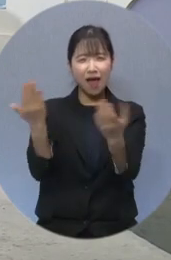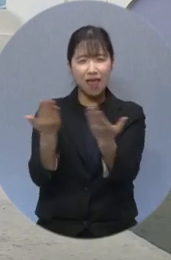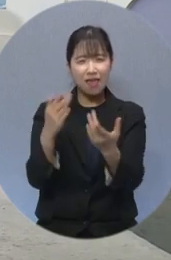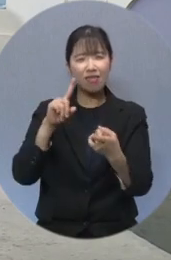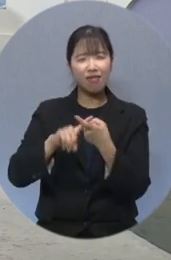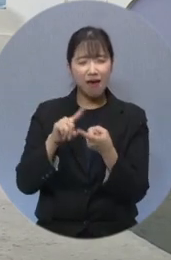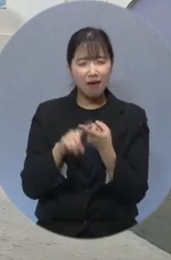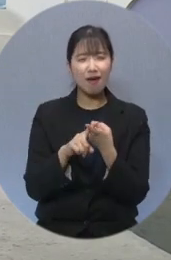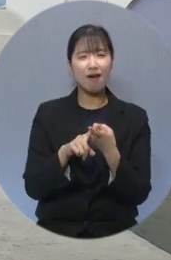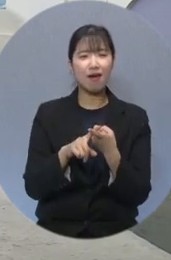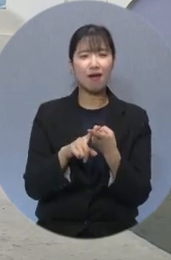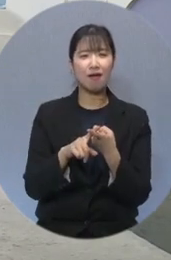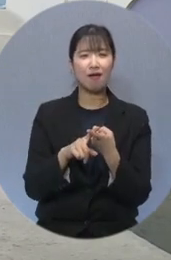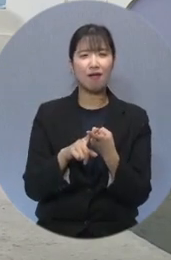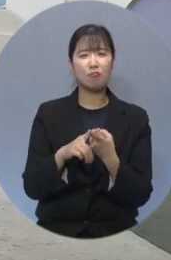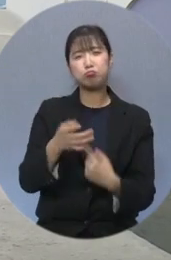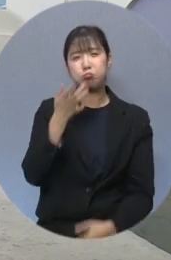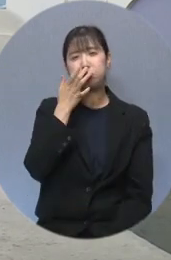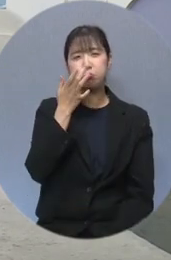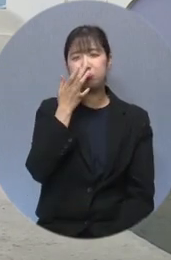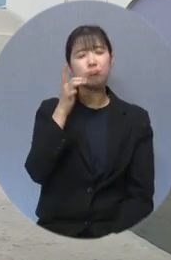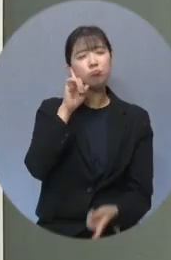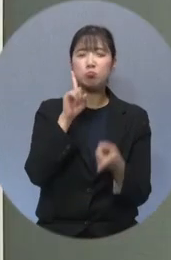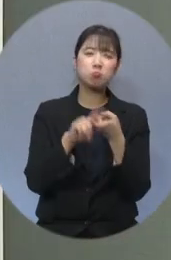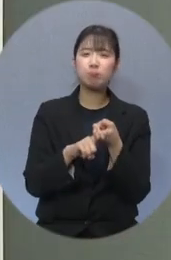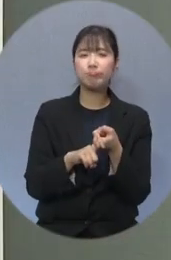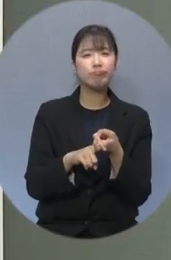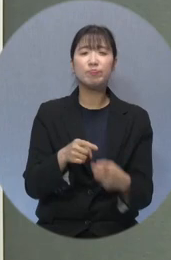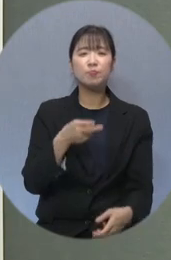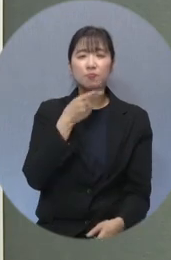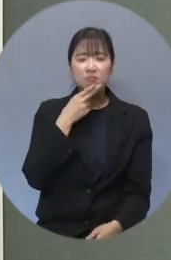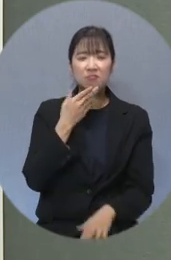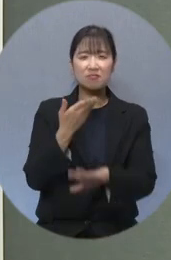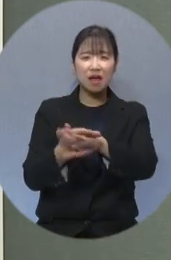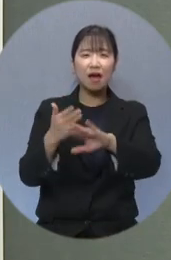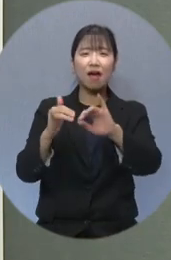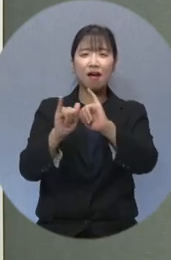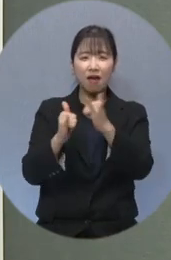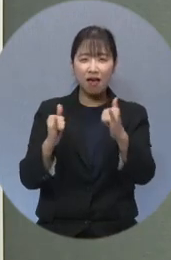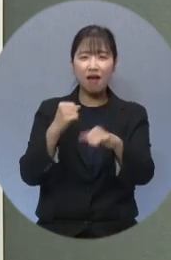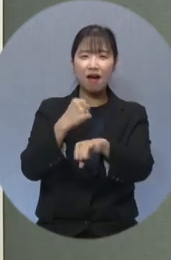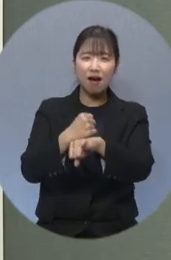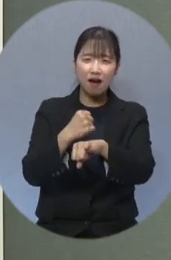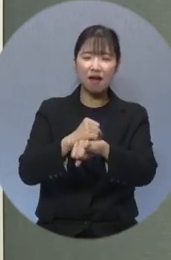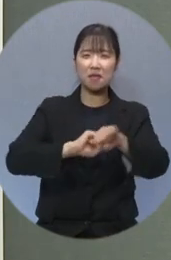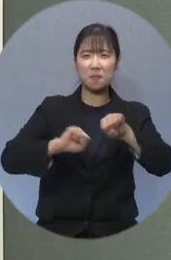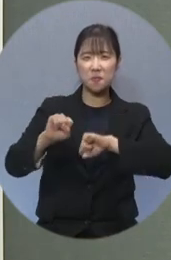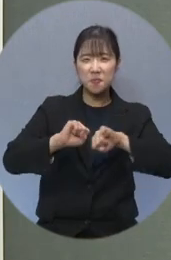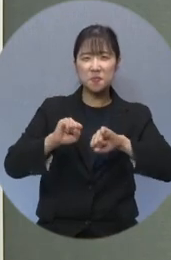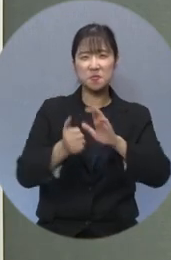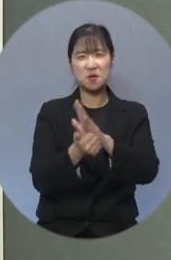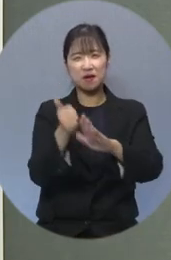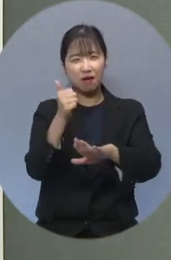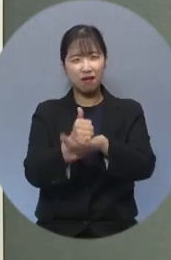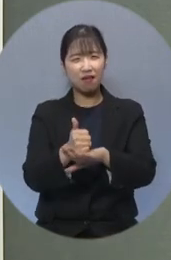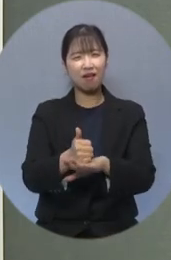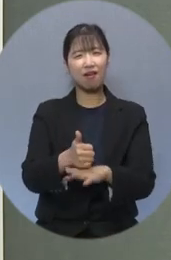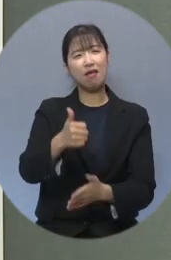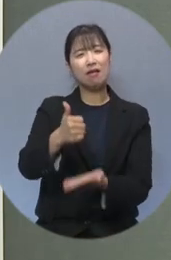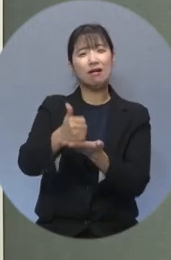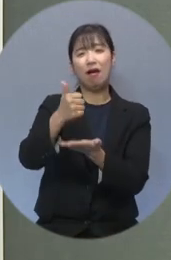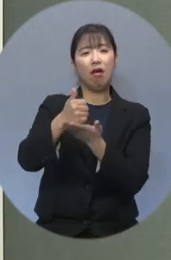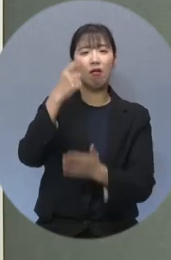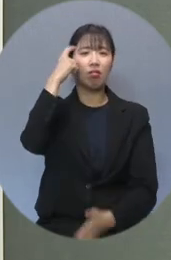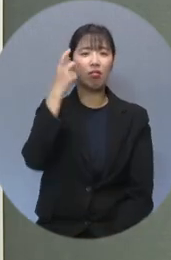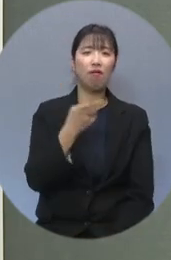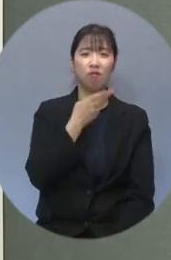대해서 별로 관심이 없거나 또는 남이 해놓은 공적에 대해서 치아를 할 줄